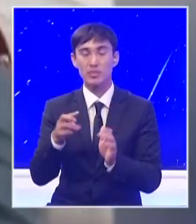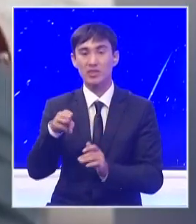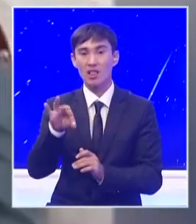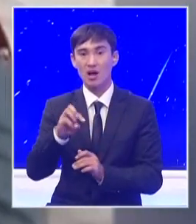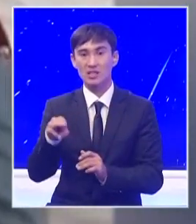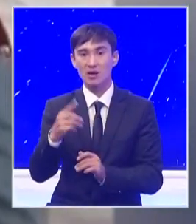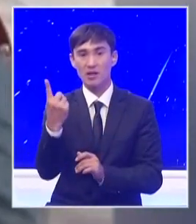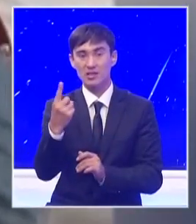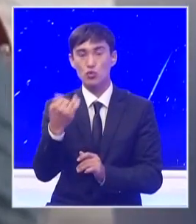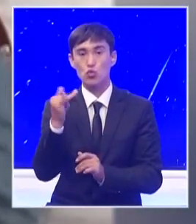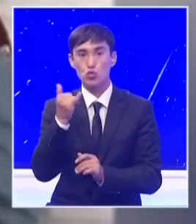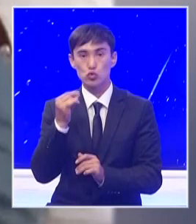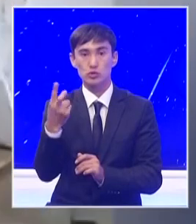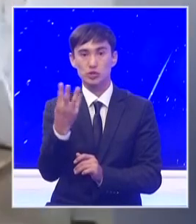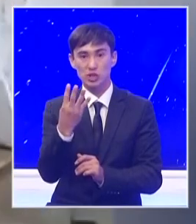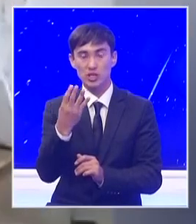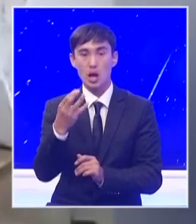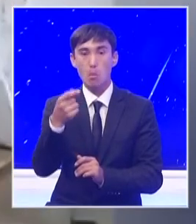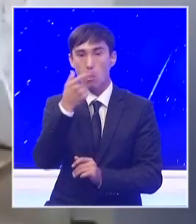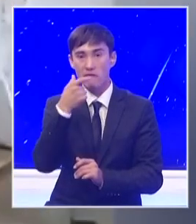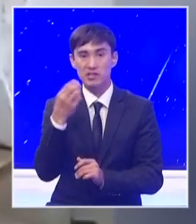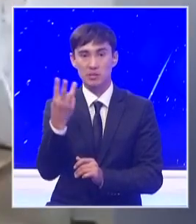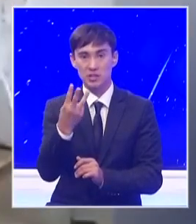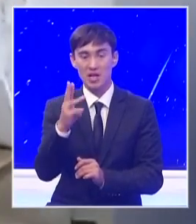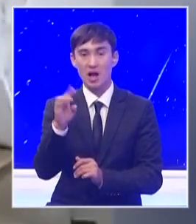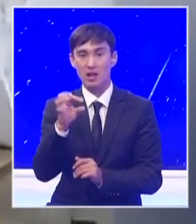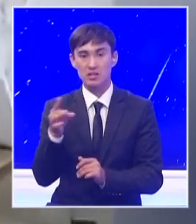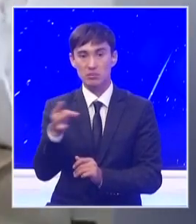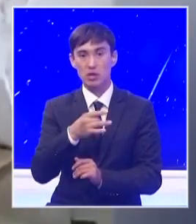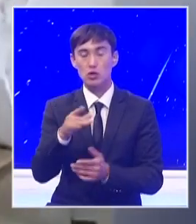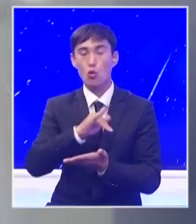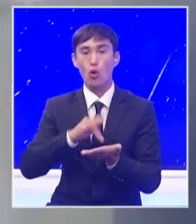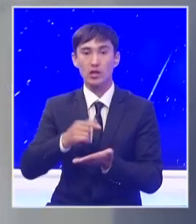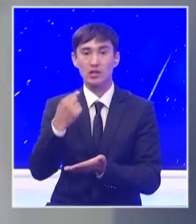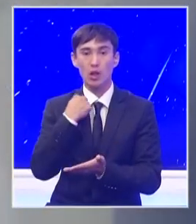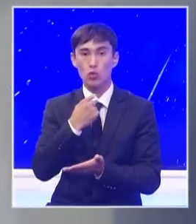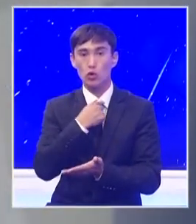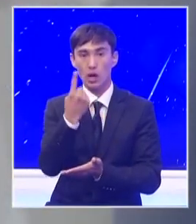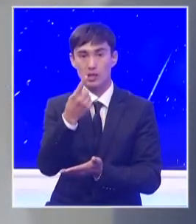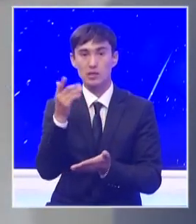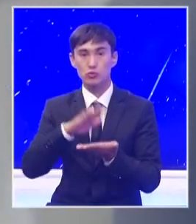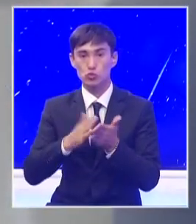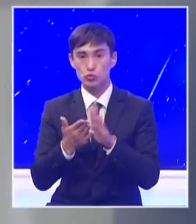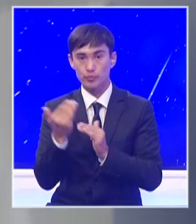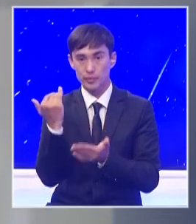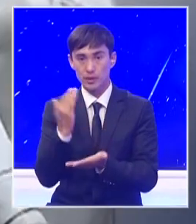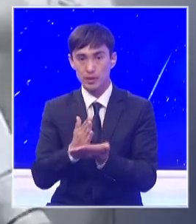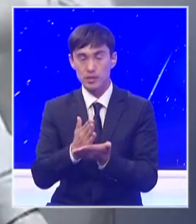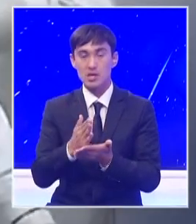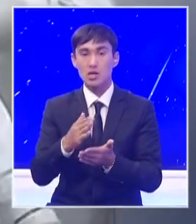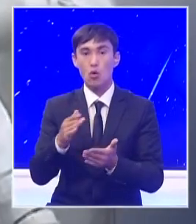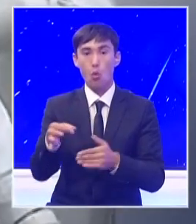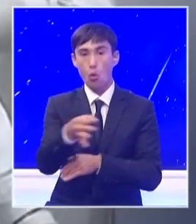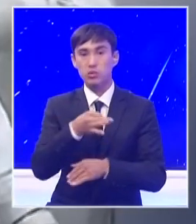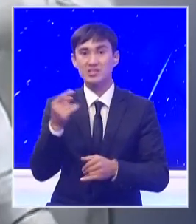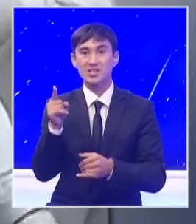Талгарском 1, Уйгурском 4, Панфиловском 3, в Каратальском районе и городе Талдыкурган по одному случаю. Области находится в зеленой